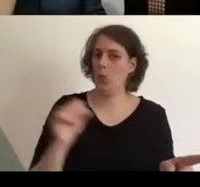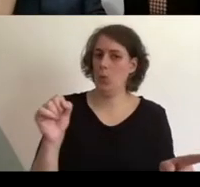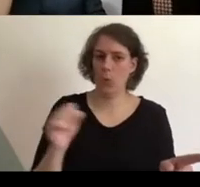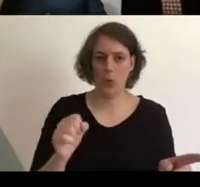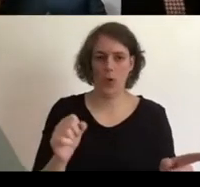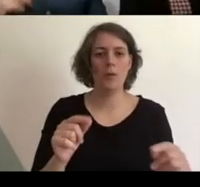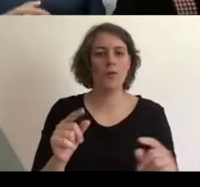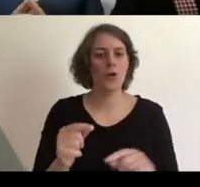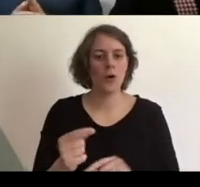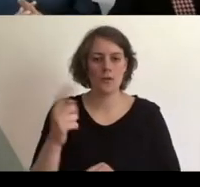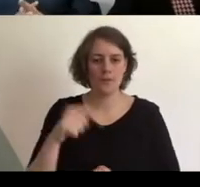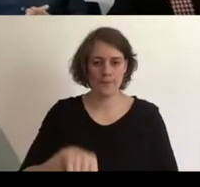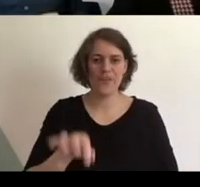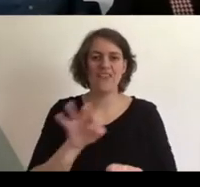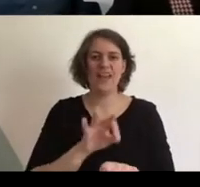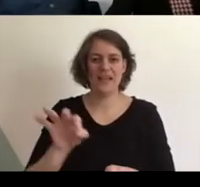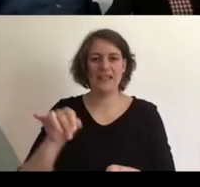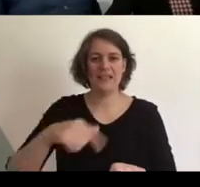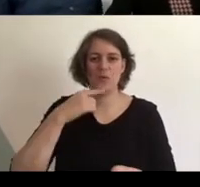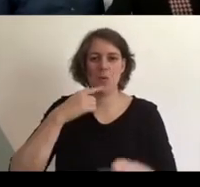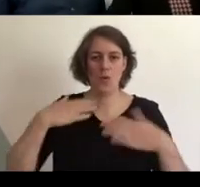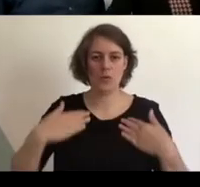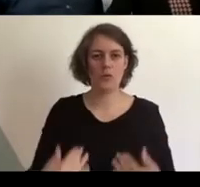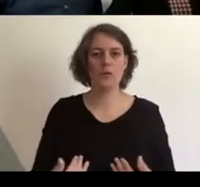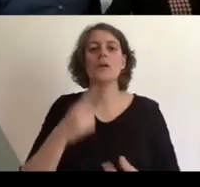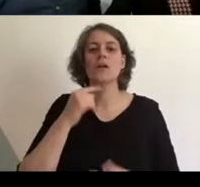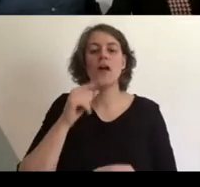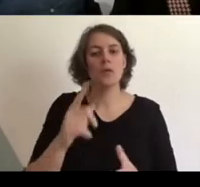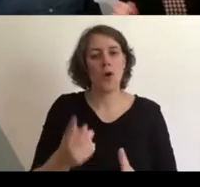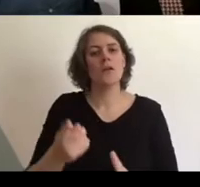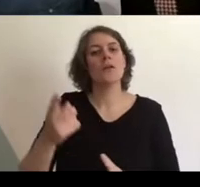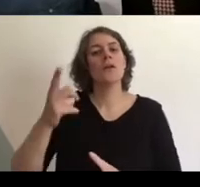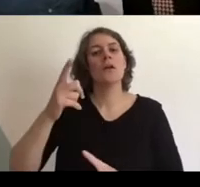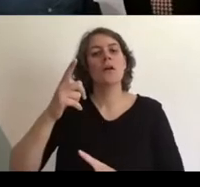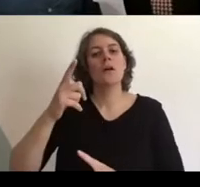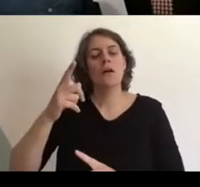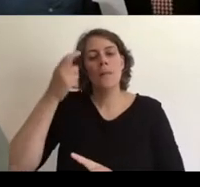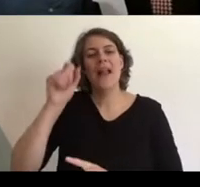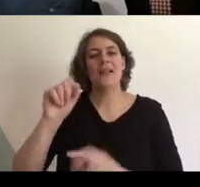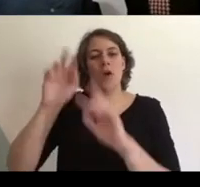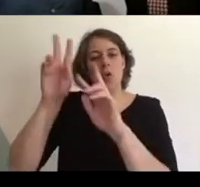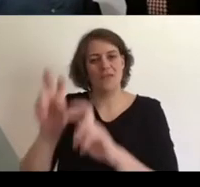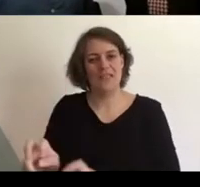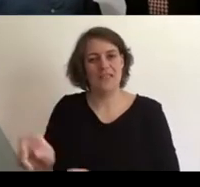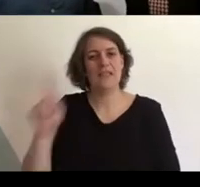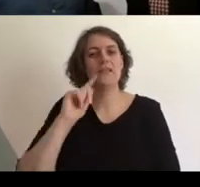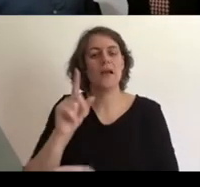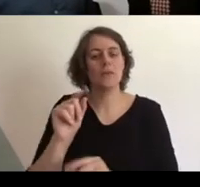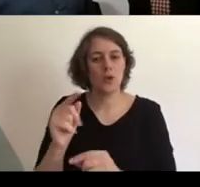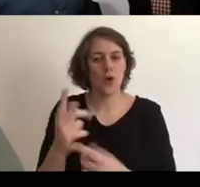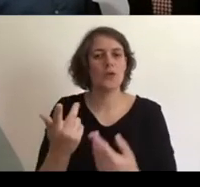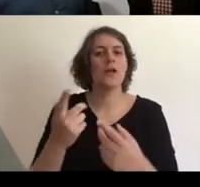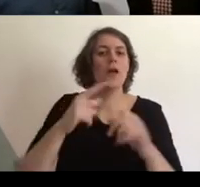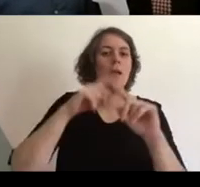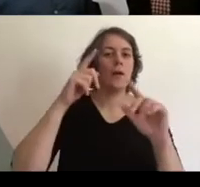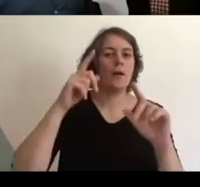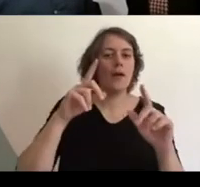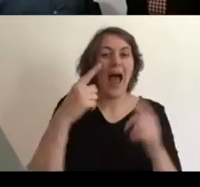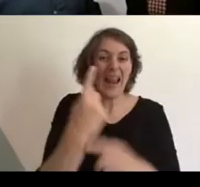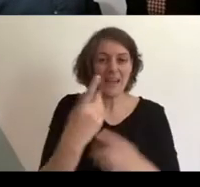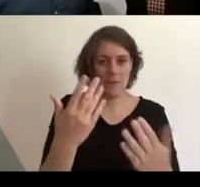wo man eine und dieselbe Bewerbung genommen hat und dann die jeweiligen Bilder und Namen ausgetauscht hat. Und dann kam dabei